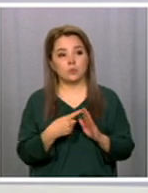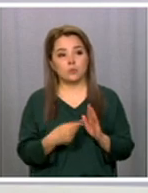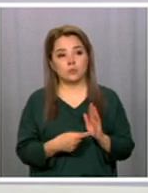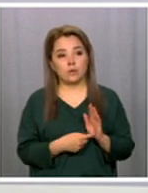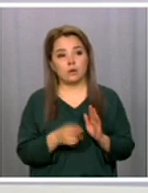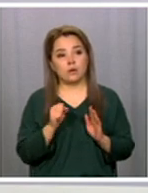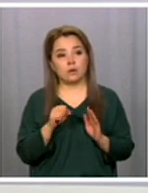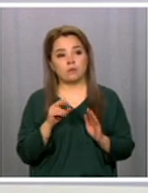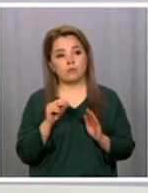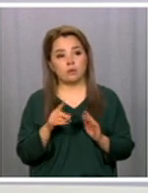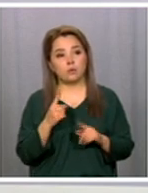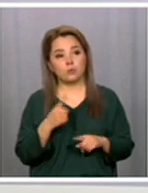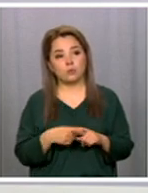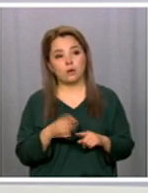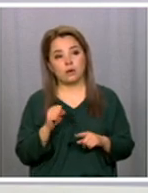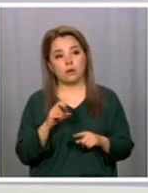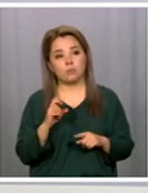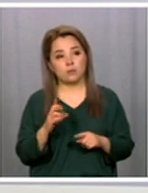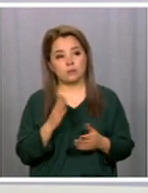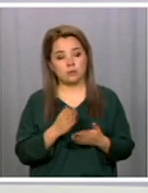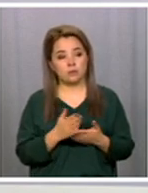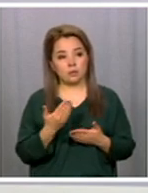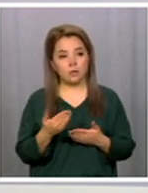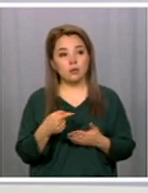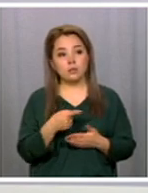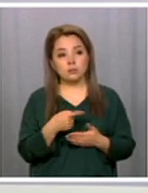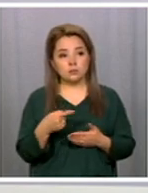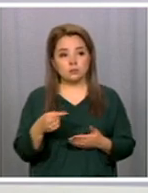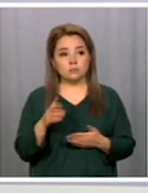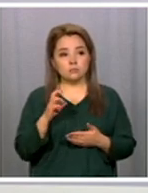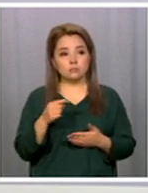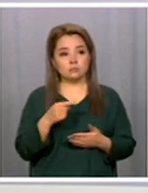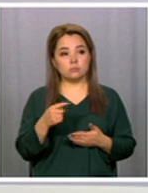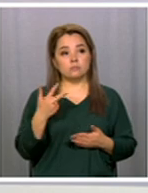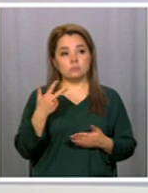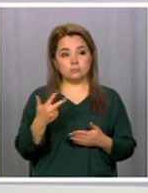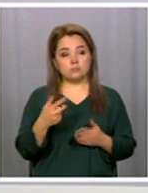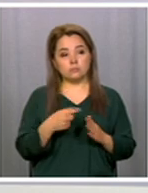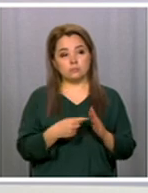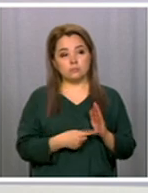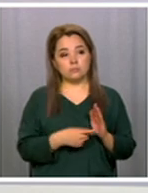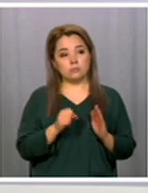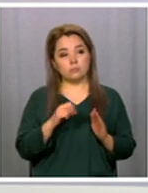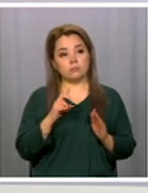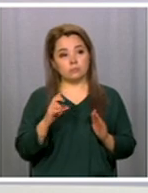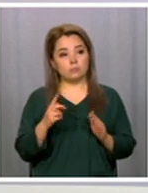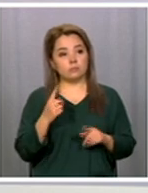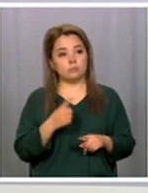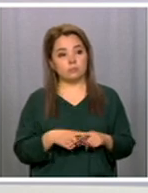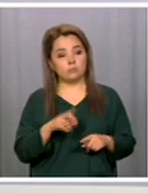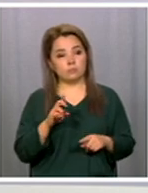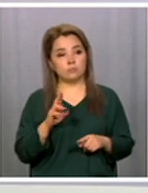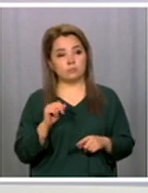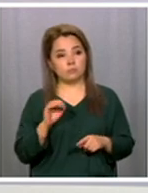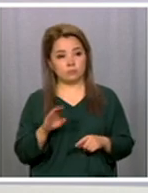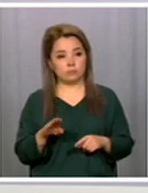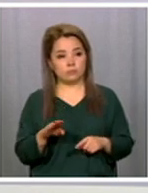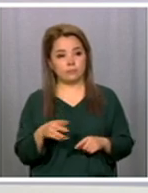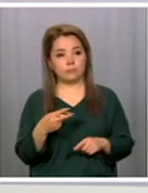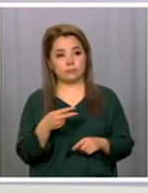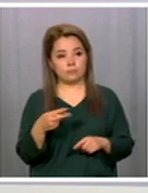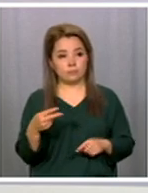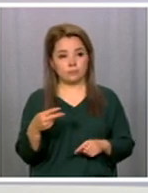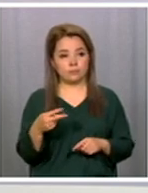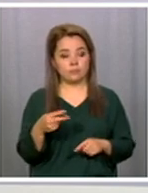А квадрат қосу АБ. Азайту Б азайтылған 3 бөлінген АБ қосу Б квадрат.